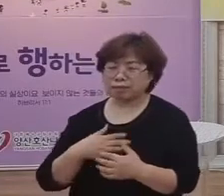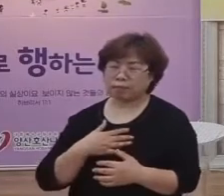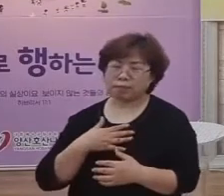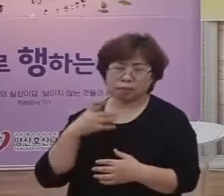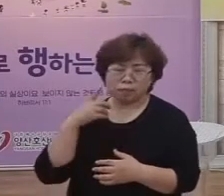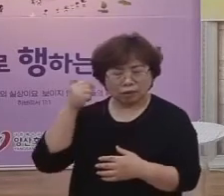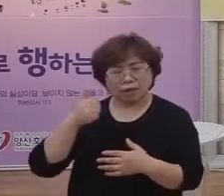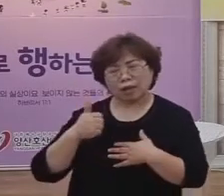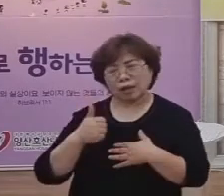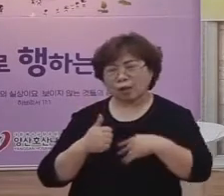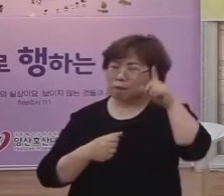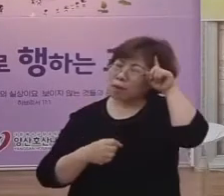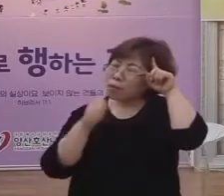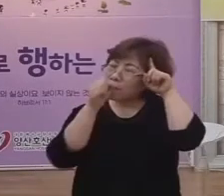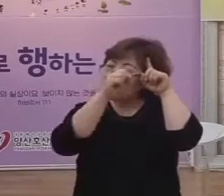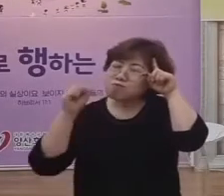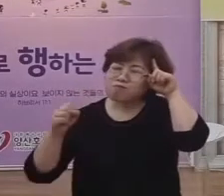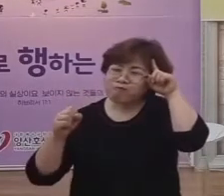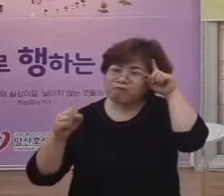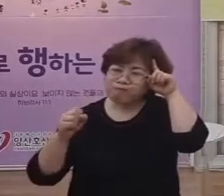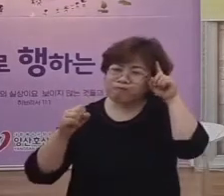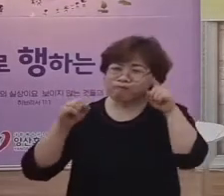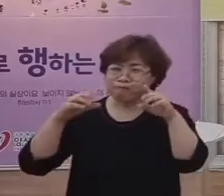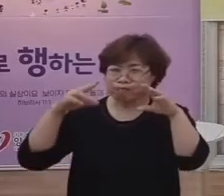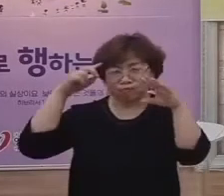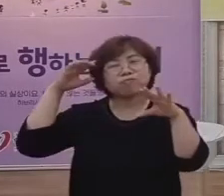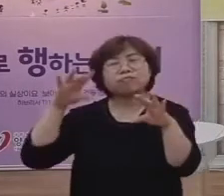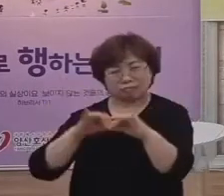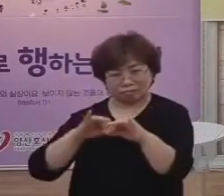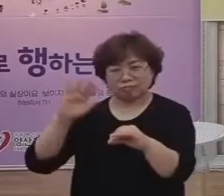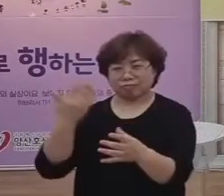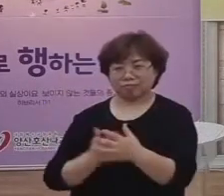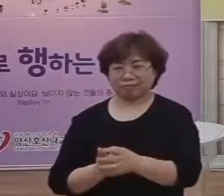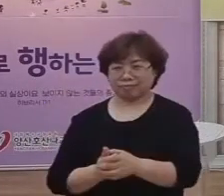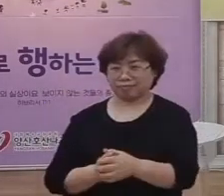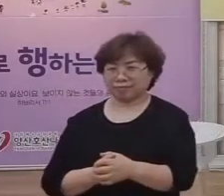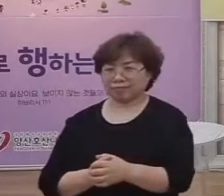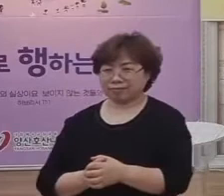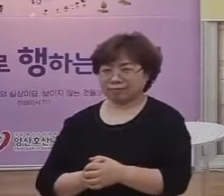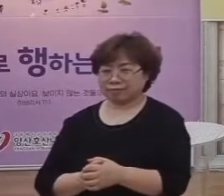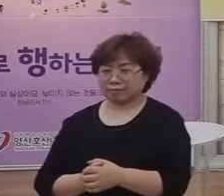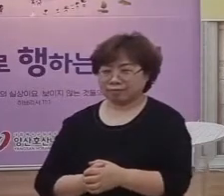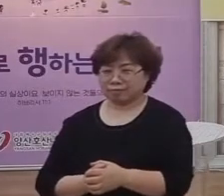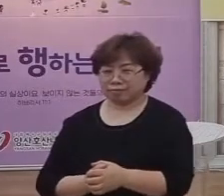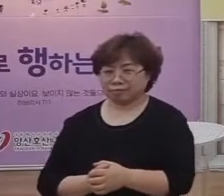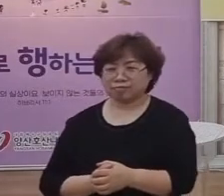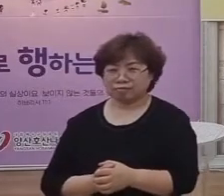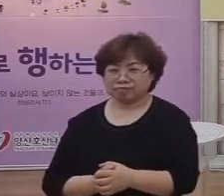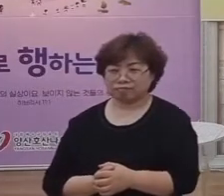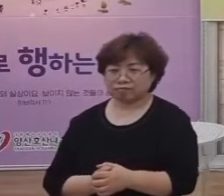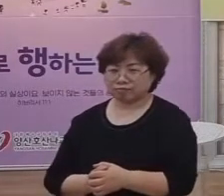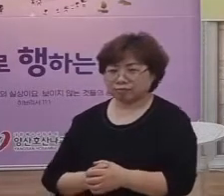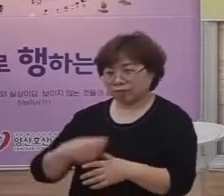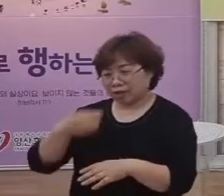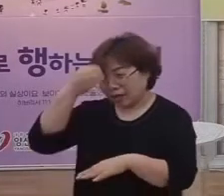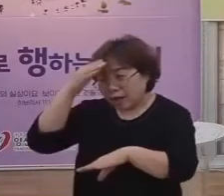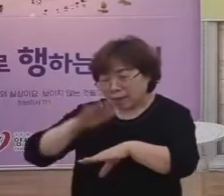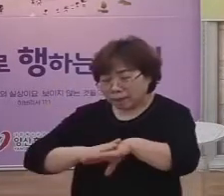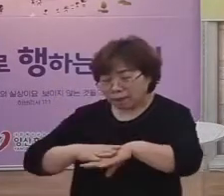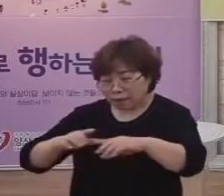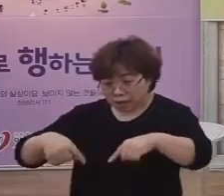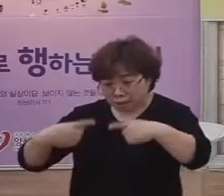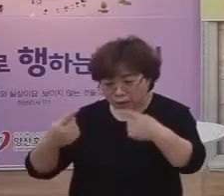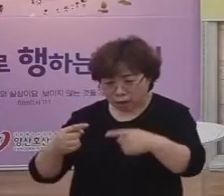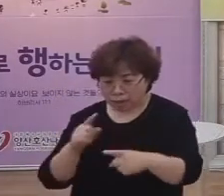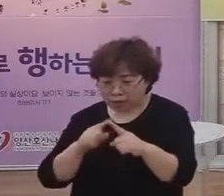100% 요즘 애들 말로 100% 공감이 가는데 아 이런 거였구나. 이 예배에 참석한